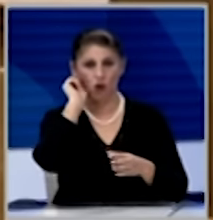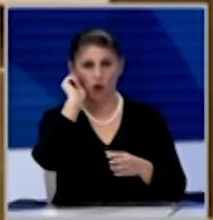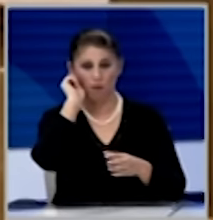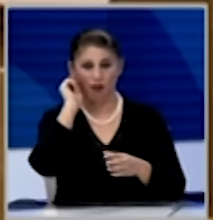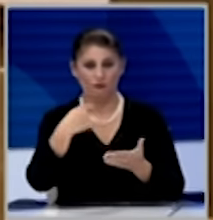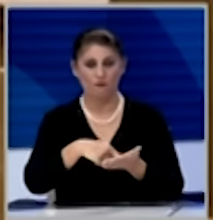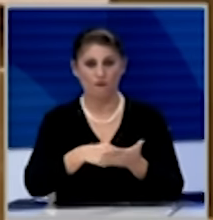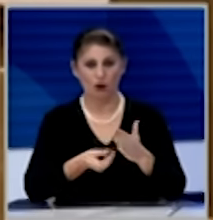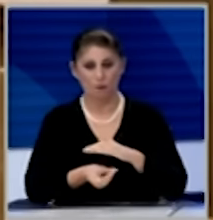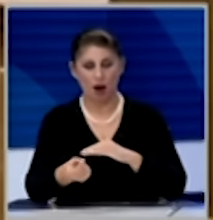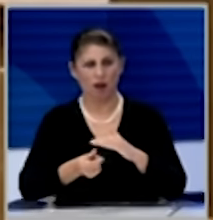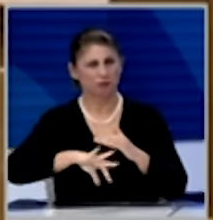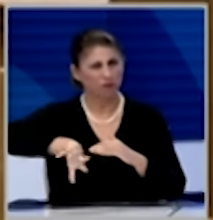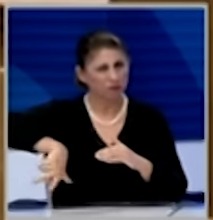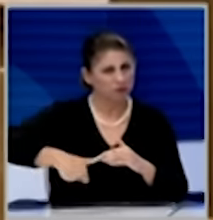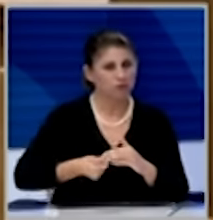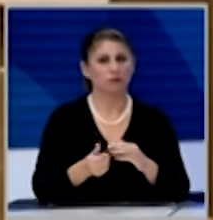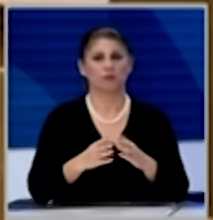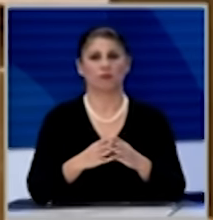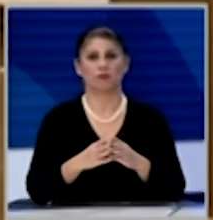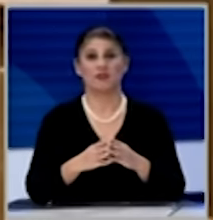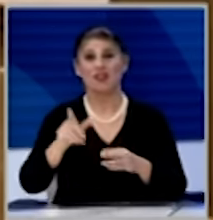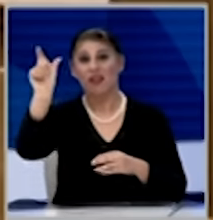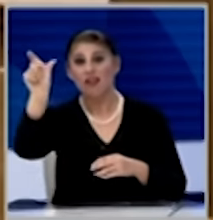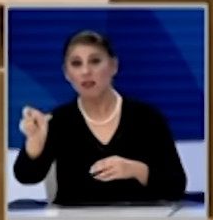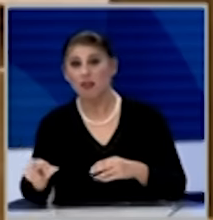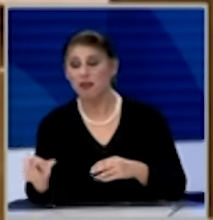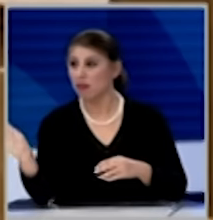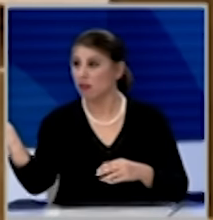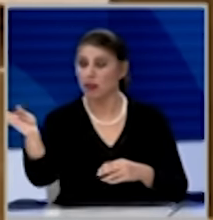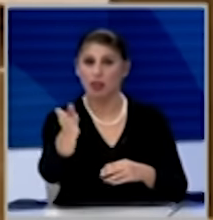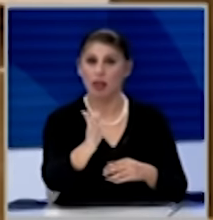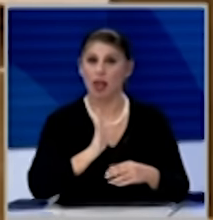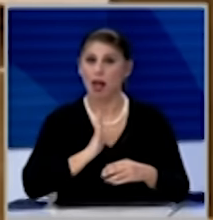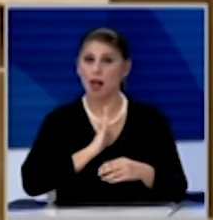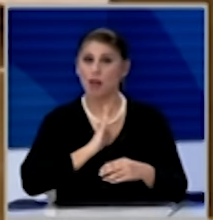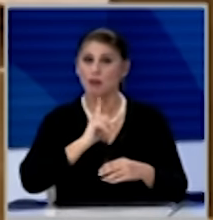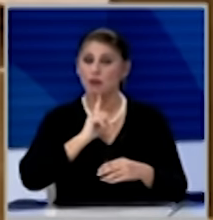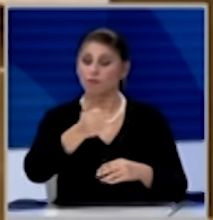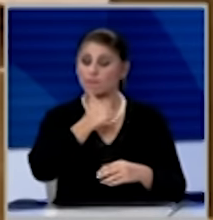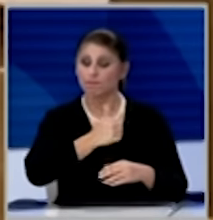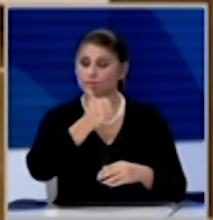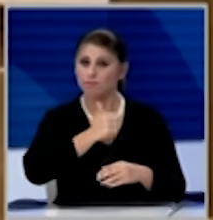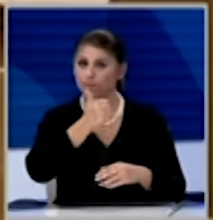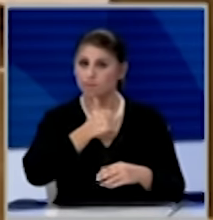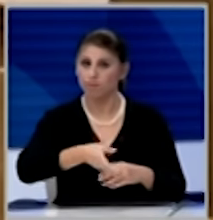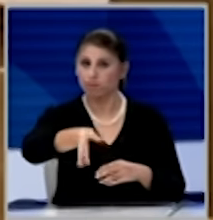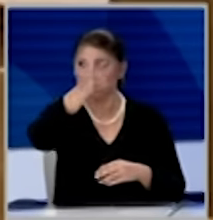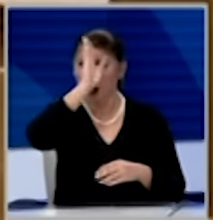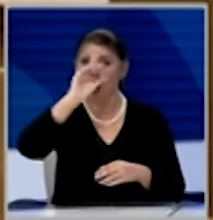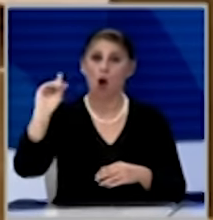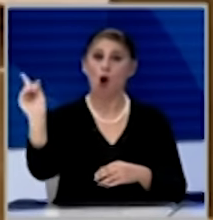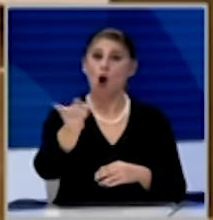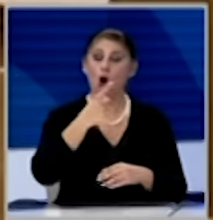φοροφυγάδες φοροκλέφτες είναι οι ίδιοι οι οποίοι έχουν υποστεί όλες τις συνέπειες της